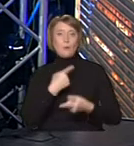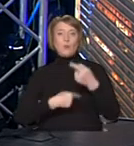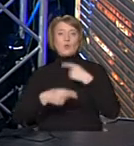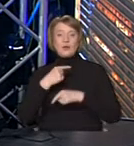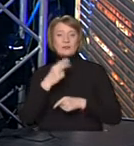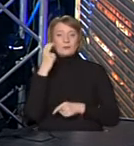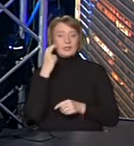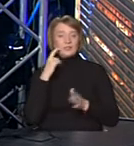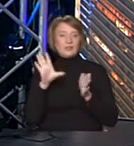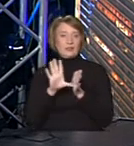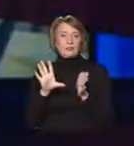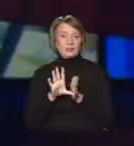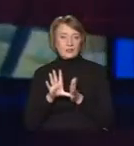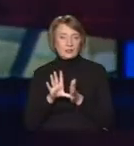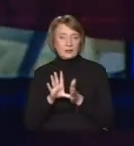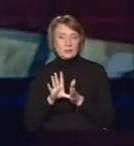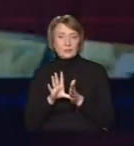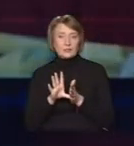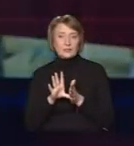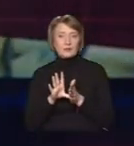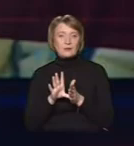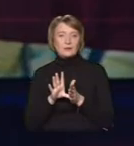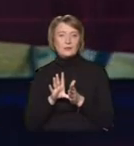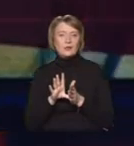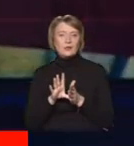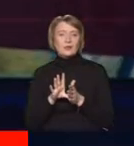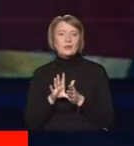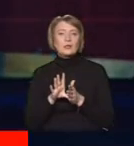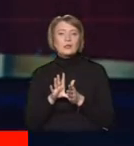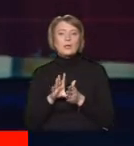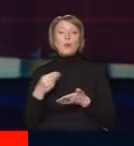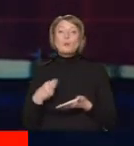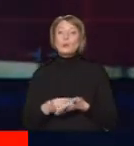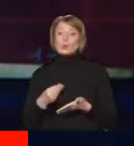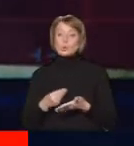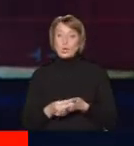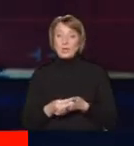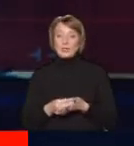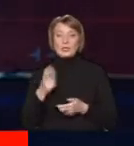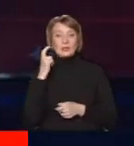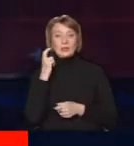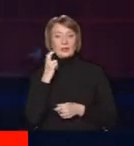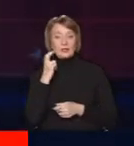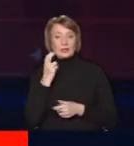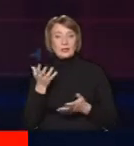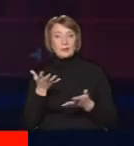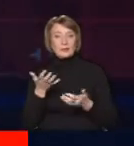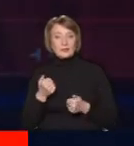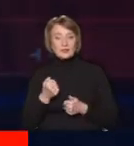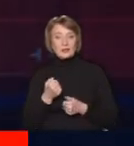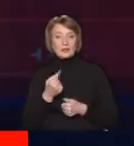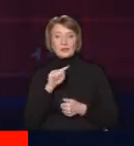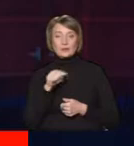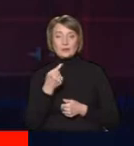нещодавно признали вже банкрутом, так? Але які він мав би, власне кажучи, виплачувати. Натомість бюджет міста Києва взяв ці 2,5 мільярда на себе.